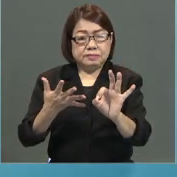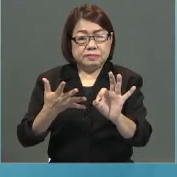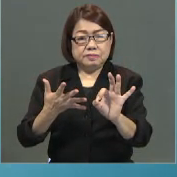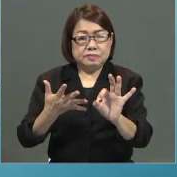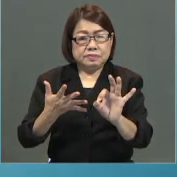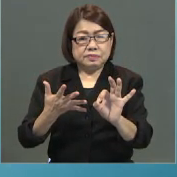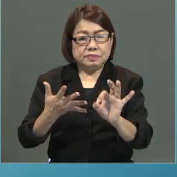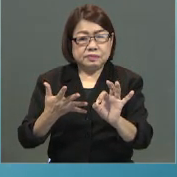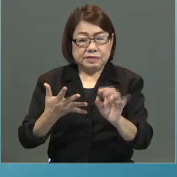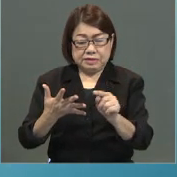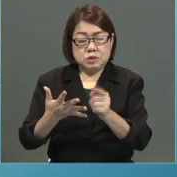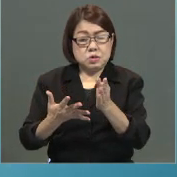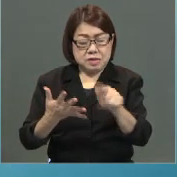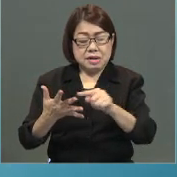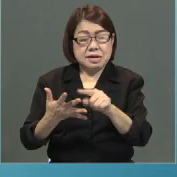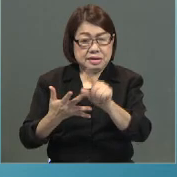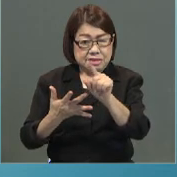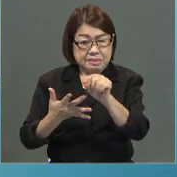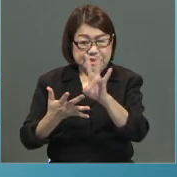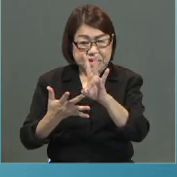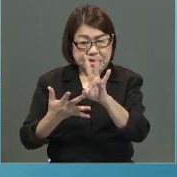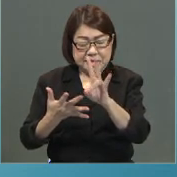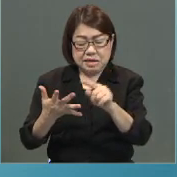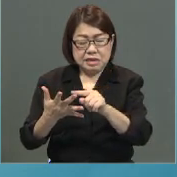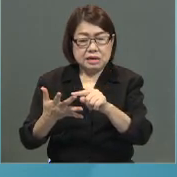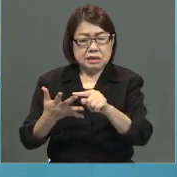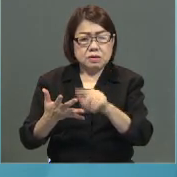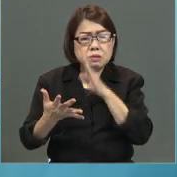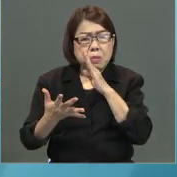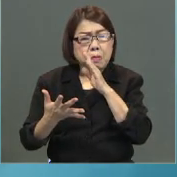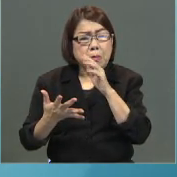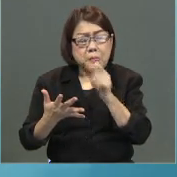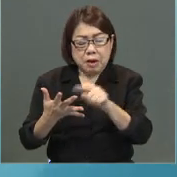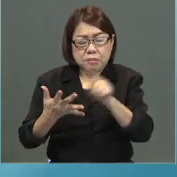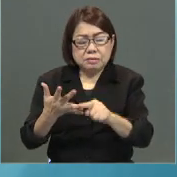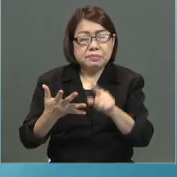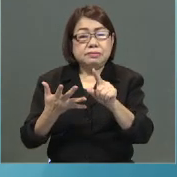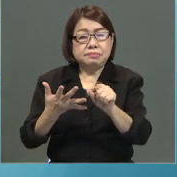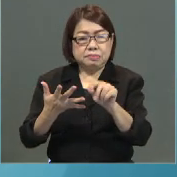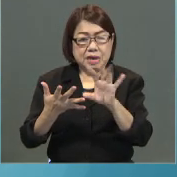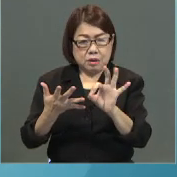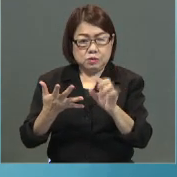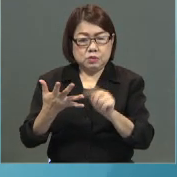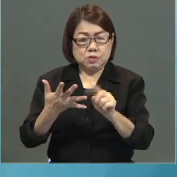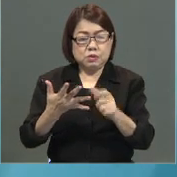นะครับนะครับก็ข้ามไป 1วันนะครับ 20เจ็บ 27ไม่ทันก็ 28เพิ่มขึ้นมานะครับและ 29